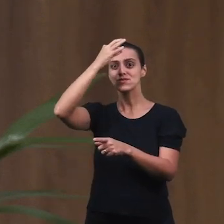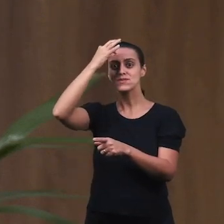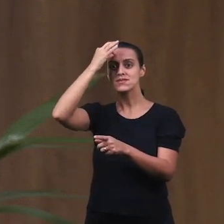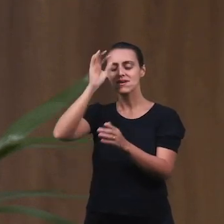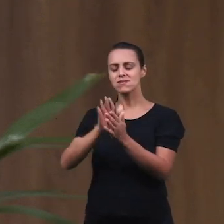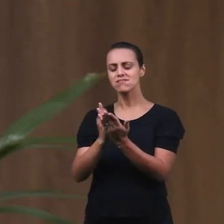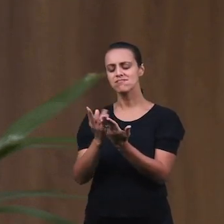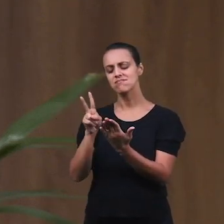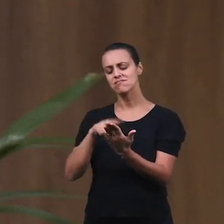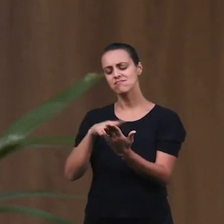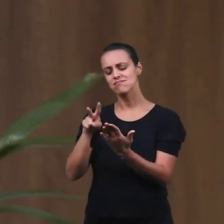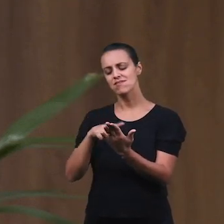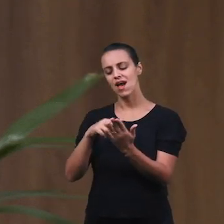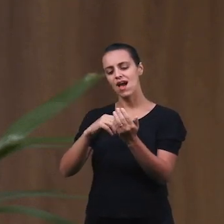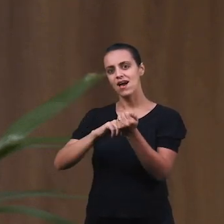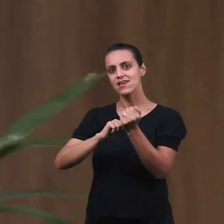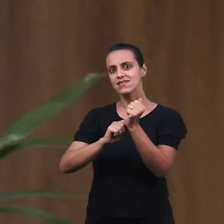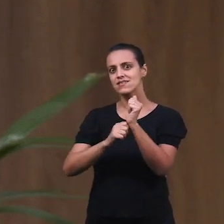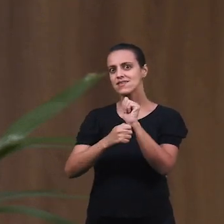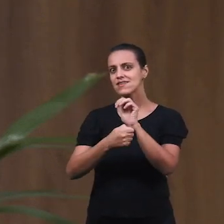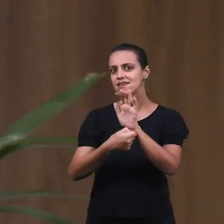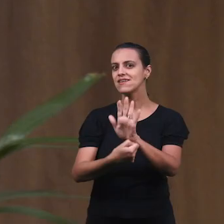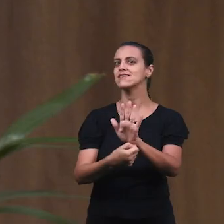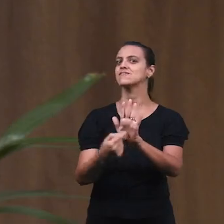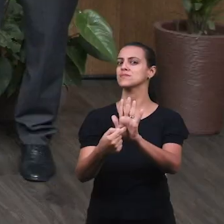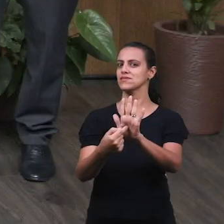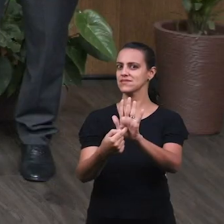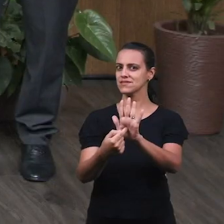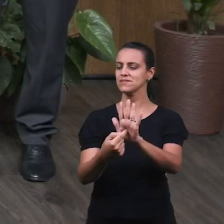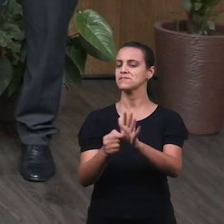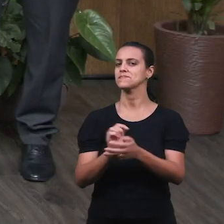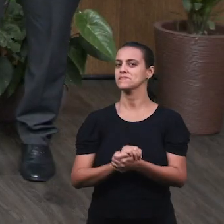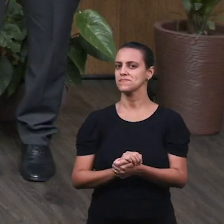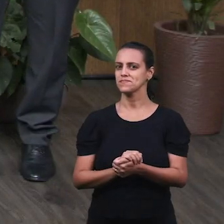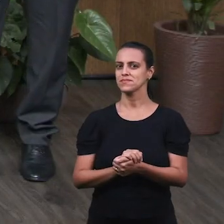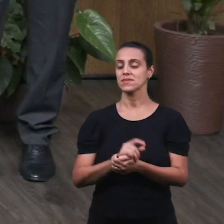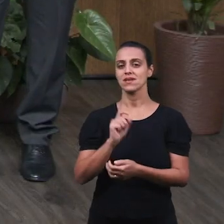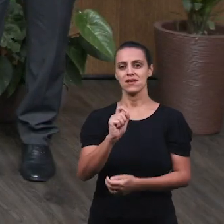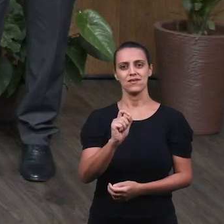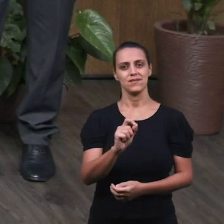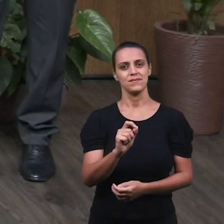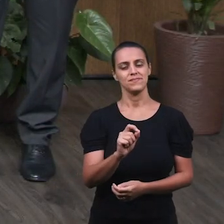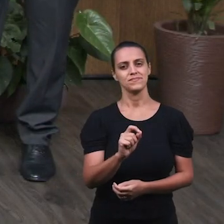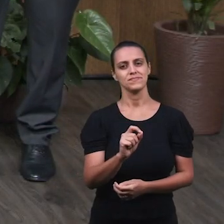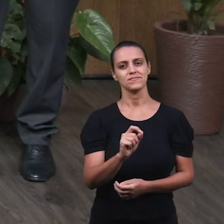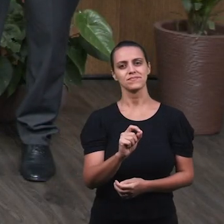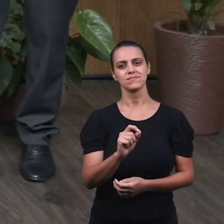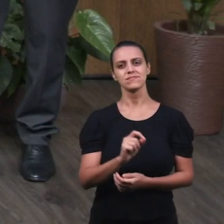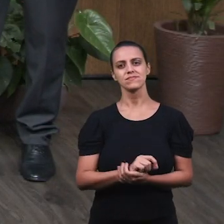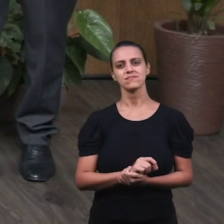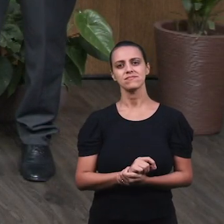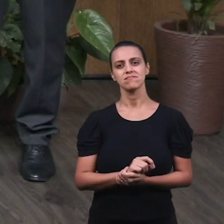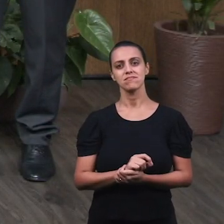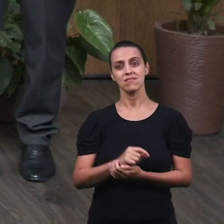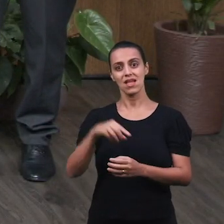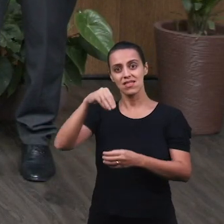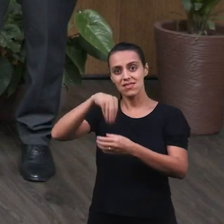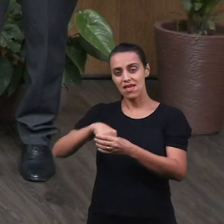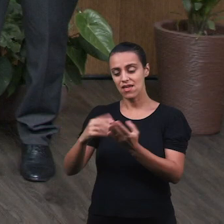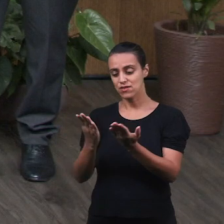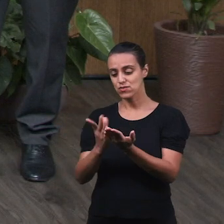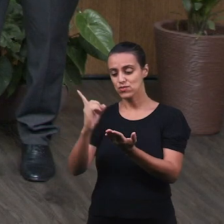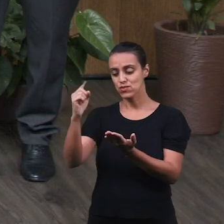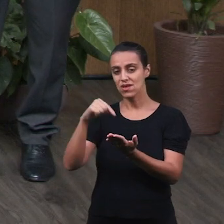est caché dans les Écritures, qui est exactement le grand projet